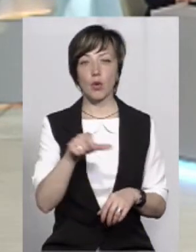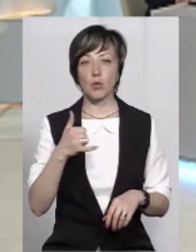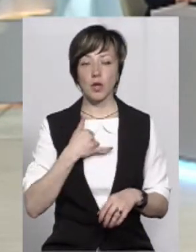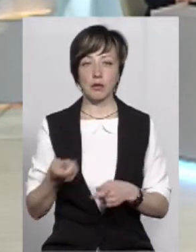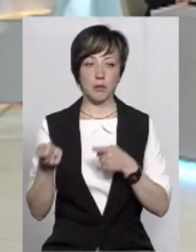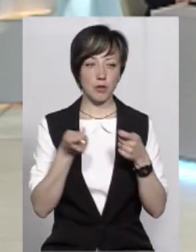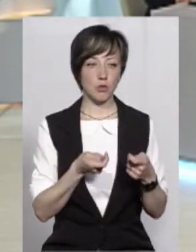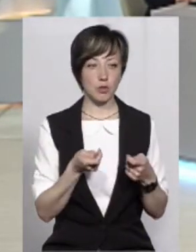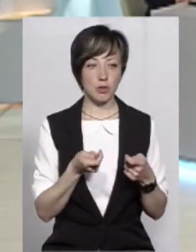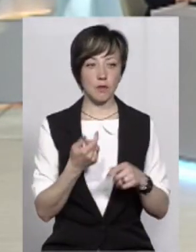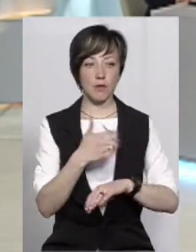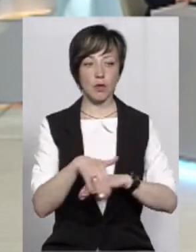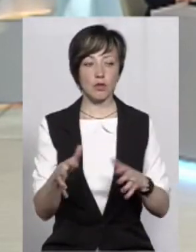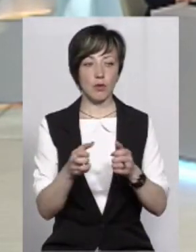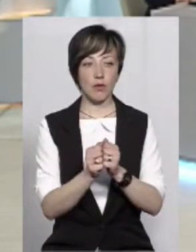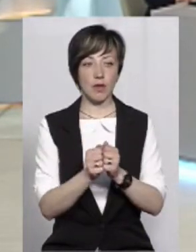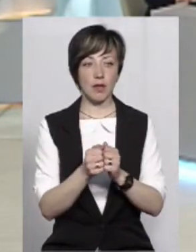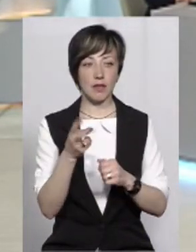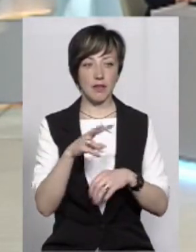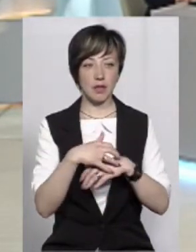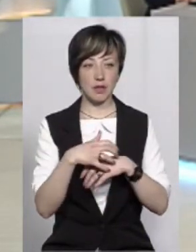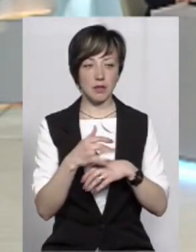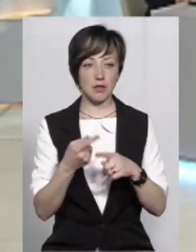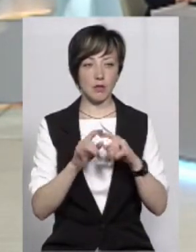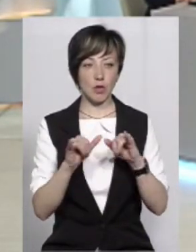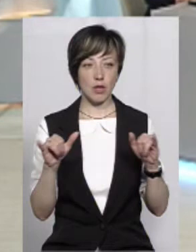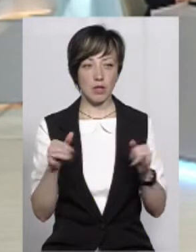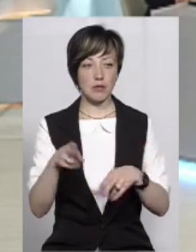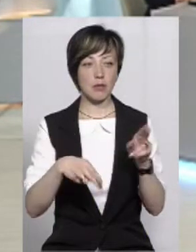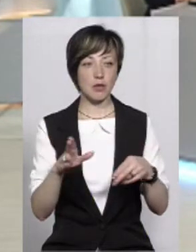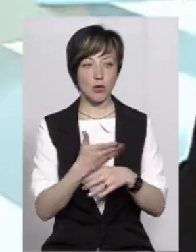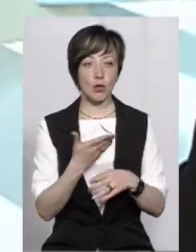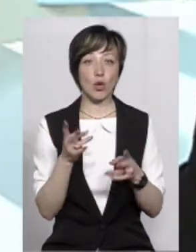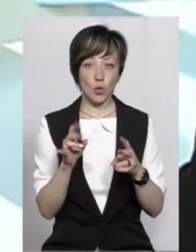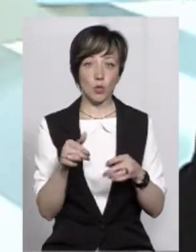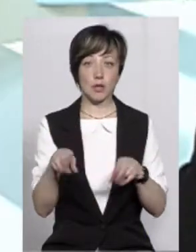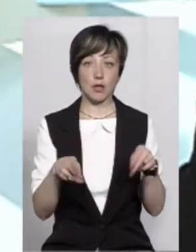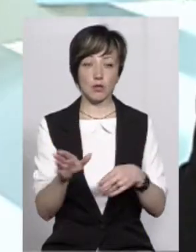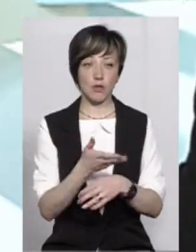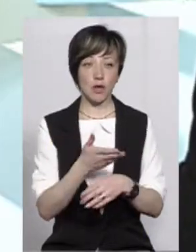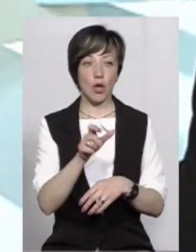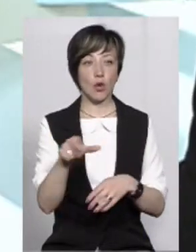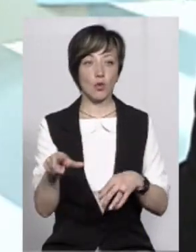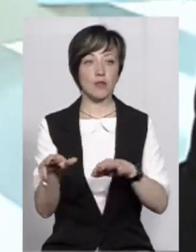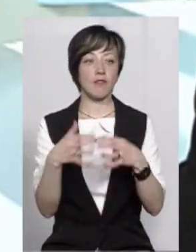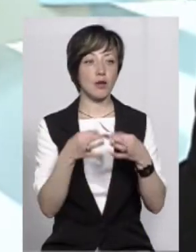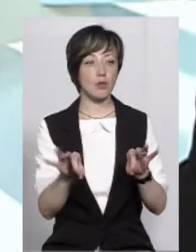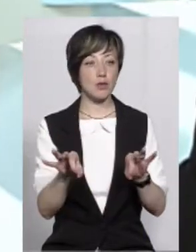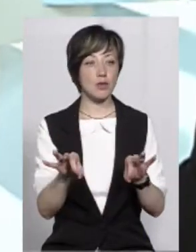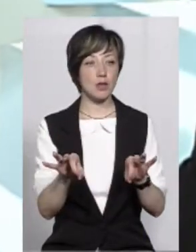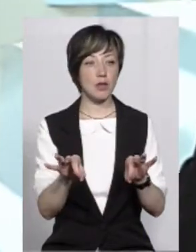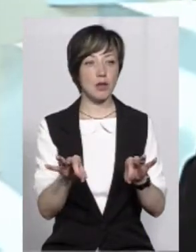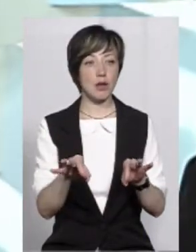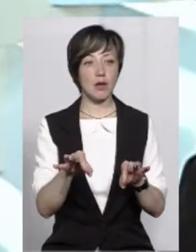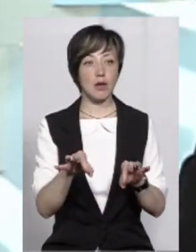нас приносять, от, ну, ми в дворі зловили от, дві кицьки, вони в нас плодяться, от стерилізуйте їх. Ну, стерилізували. Люди їх взяли, випустили назад в